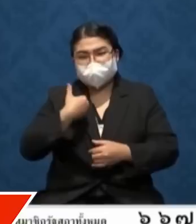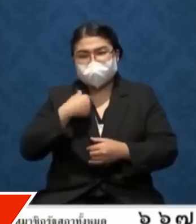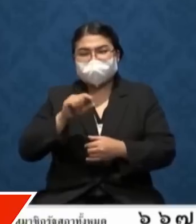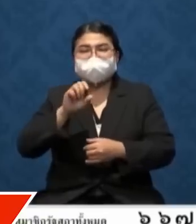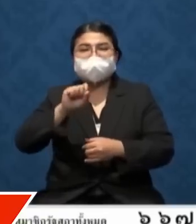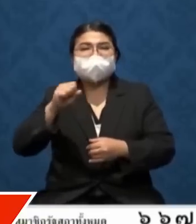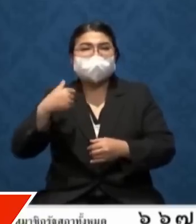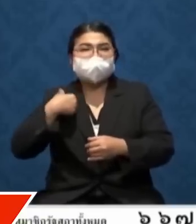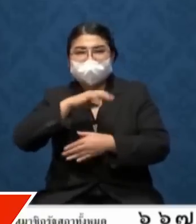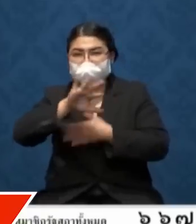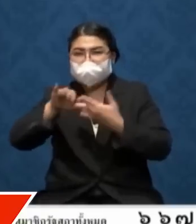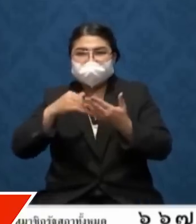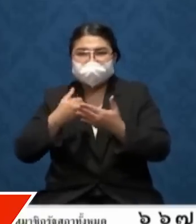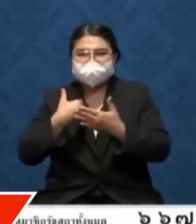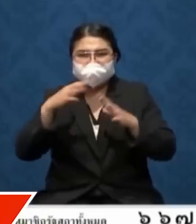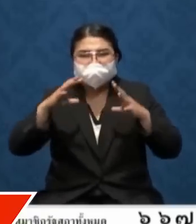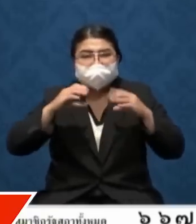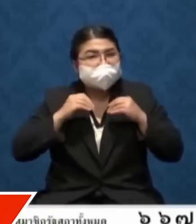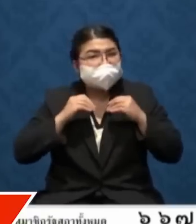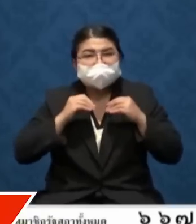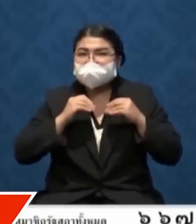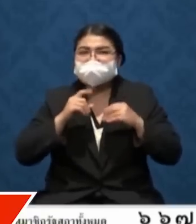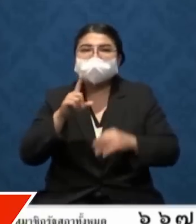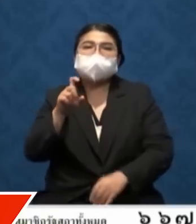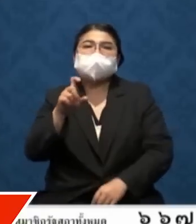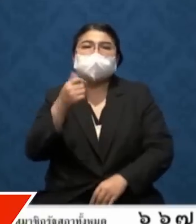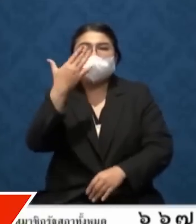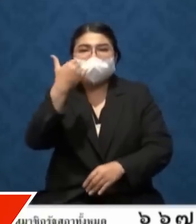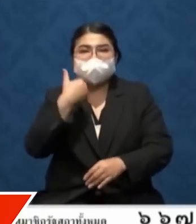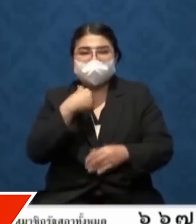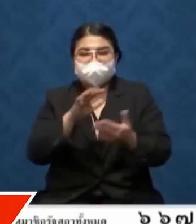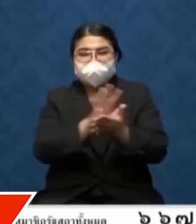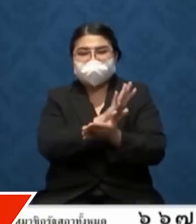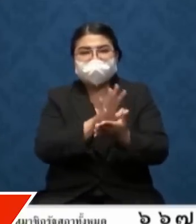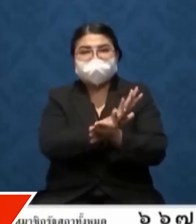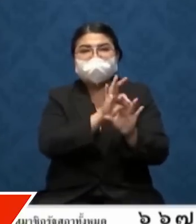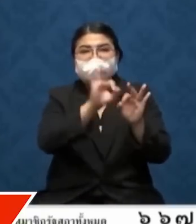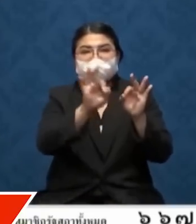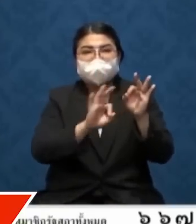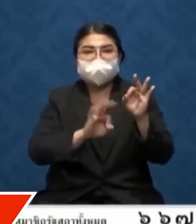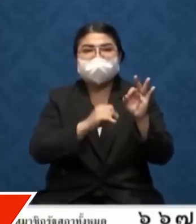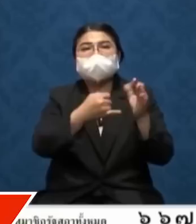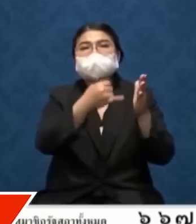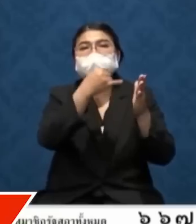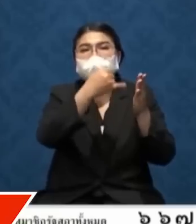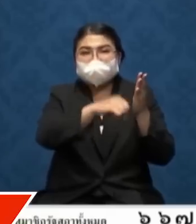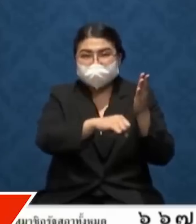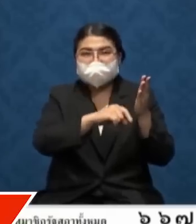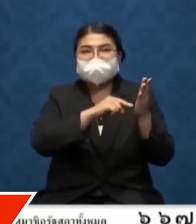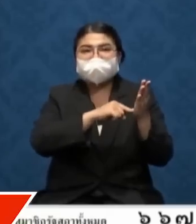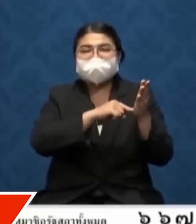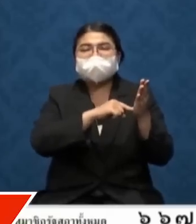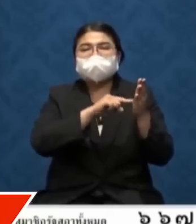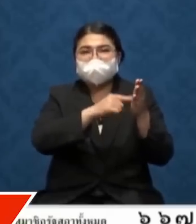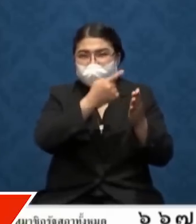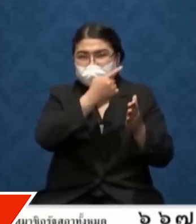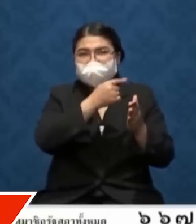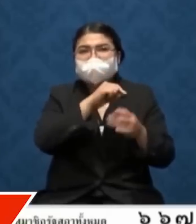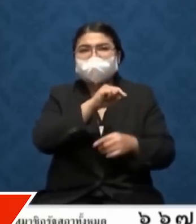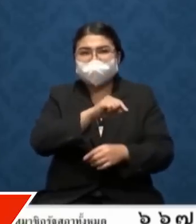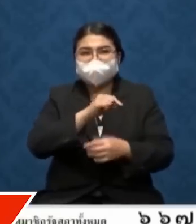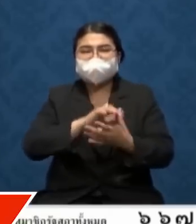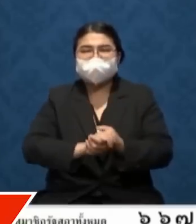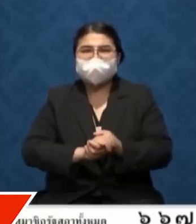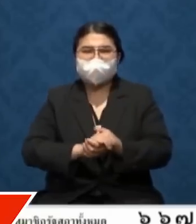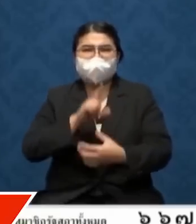เชรเอกสารก่นะครับซึงเข้าใจวาผิดมาจากต้นทางไม่ชัดเจนระเอียดมาจากต้นทางที่น่าเจ็บใจกตอง